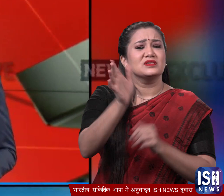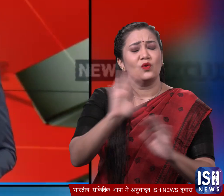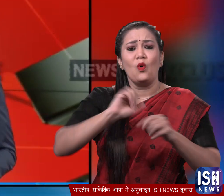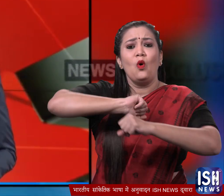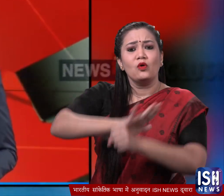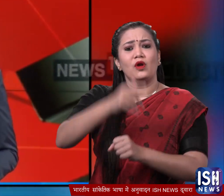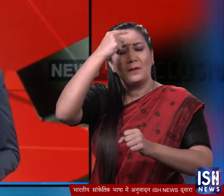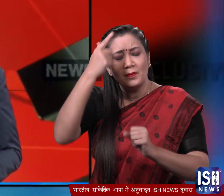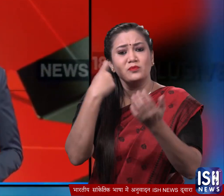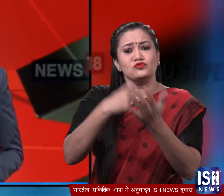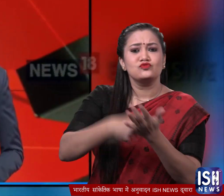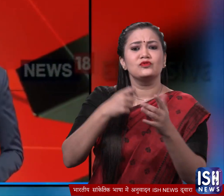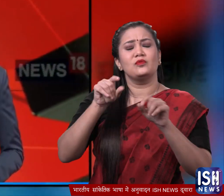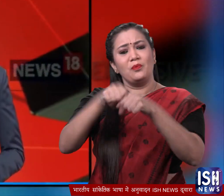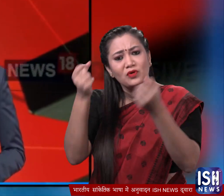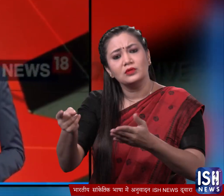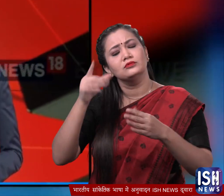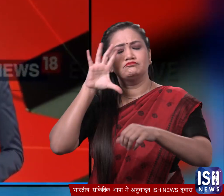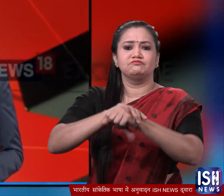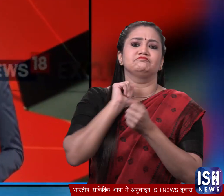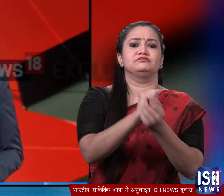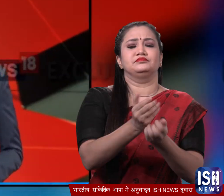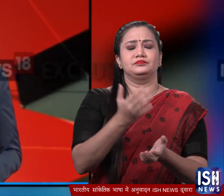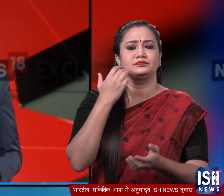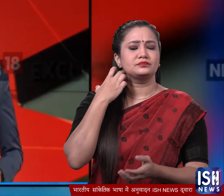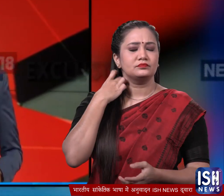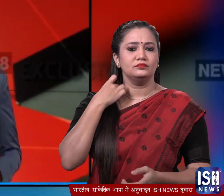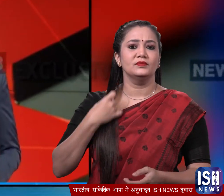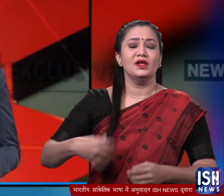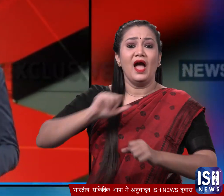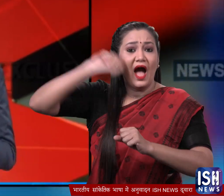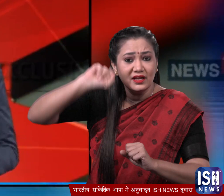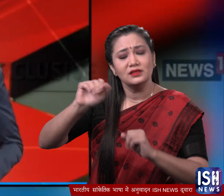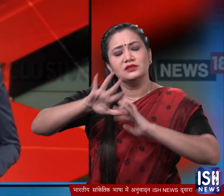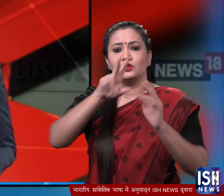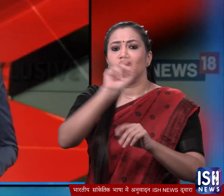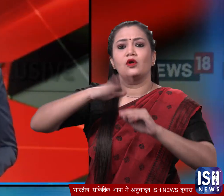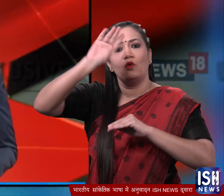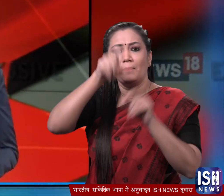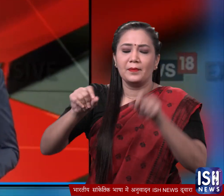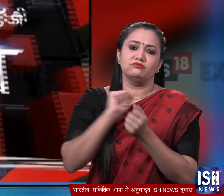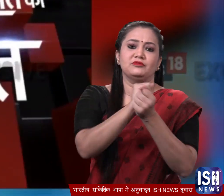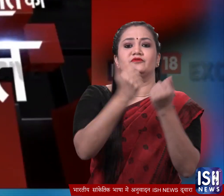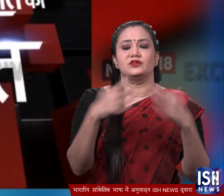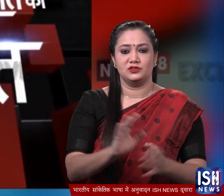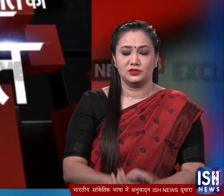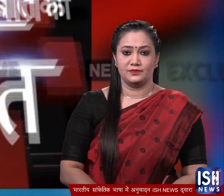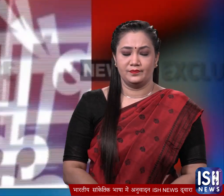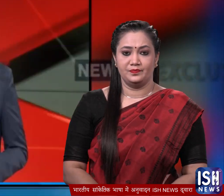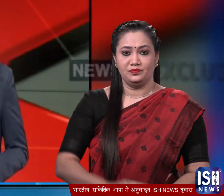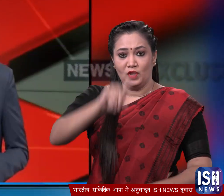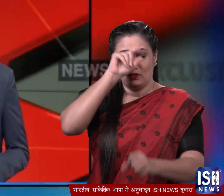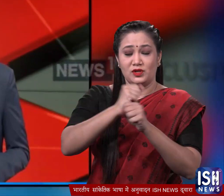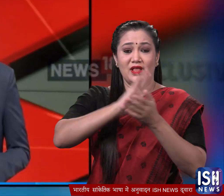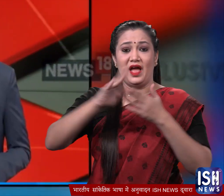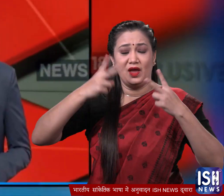है कि महामारी से जुड़े दिशा निर्देशों की वजह से लोगों को रोका गया और विरोध करने पर 200 से ज्यादा लोगों को हिरासत में लेना पड़ा। गुजरात